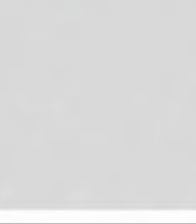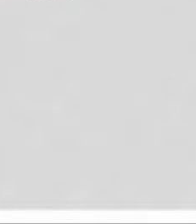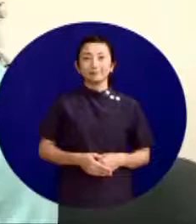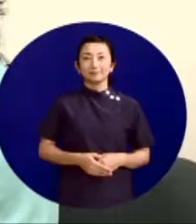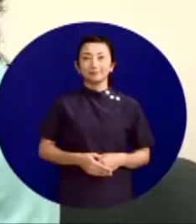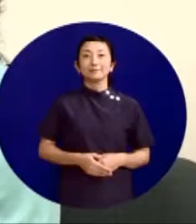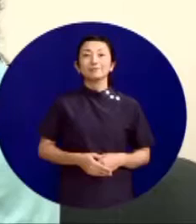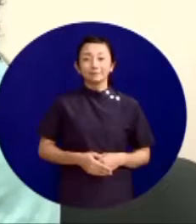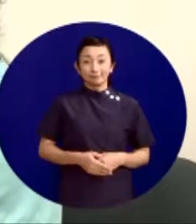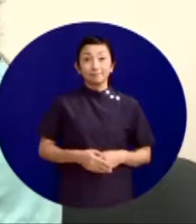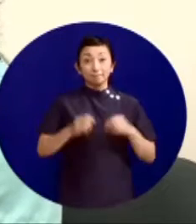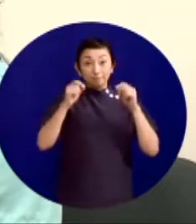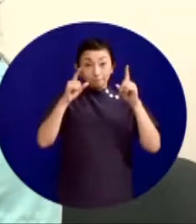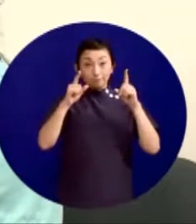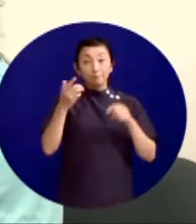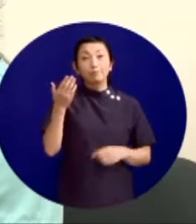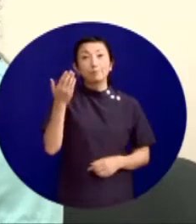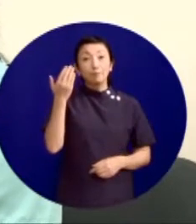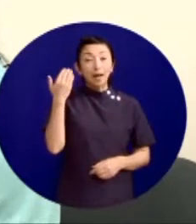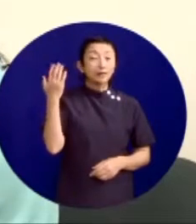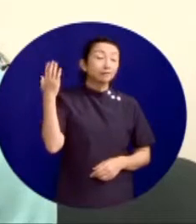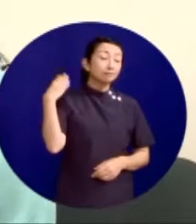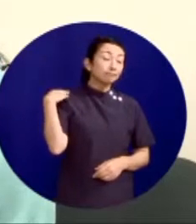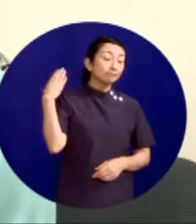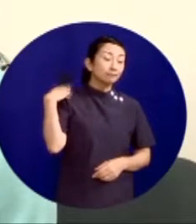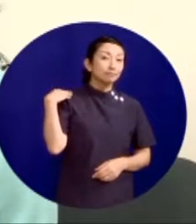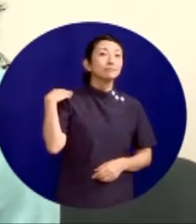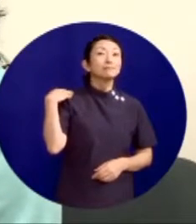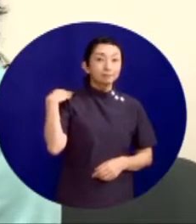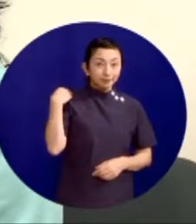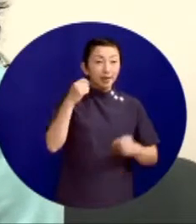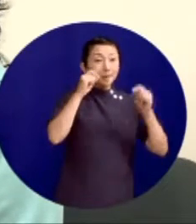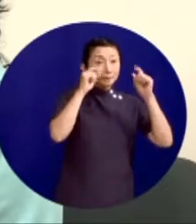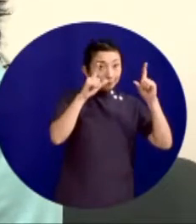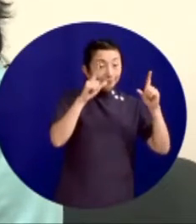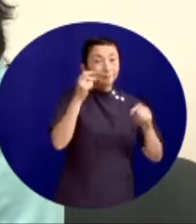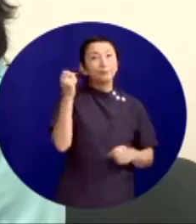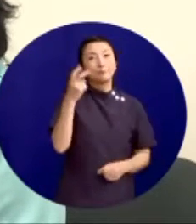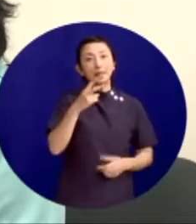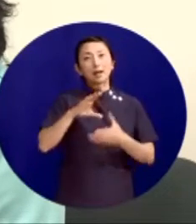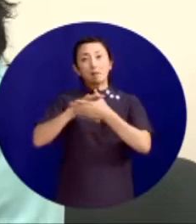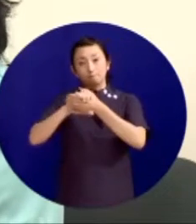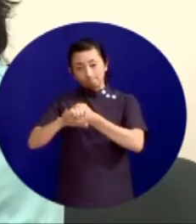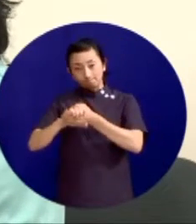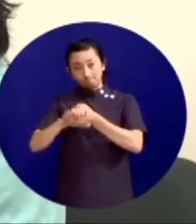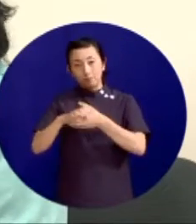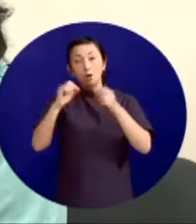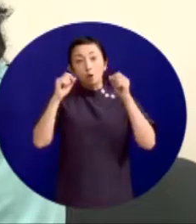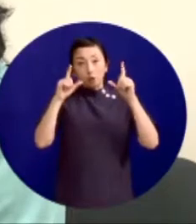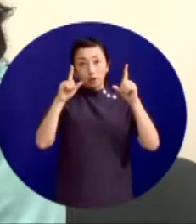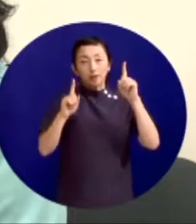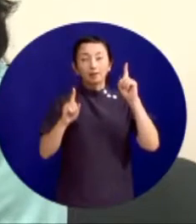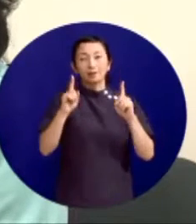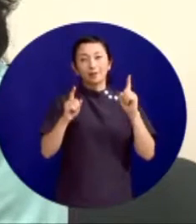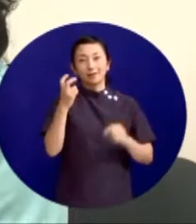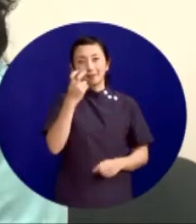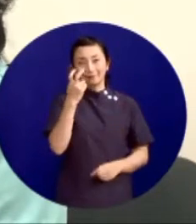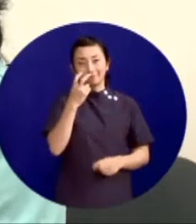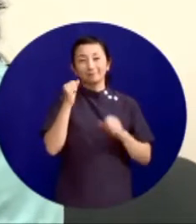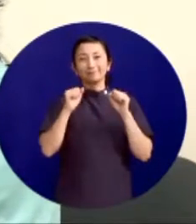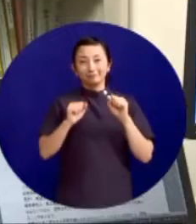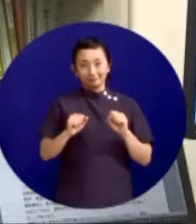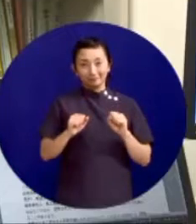。覚める兆候が見られたら声をかけしますので、目を開けたり手を握ったりして起きたことを確認させてください。